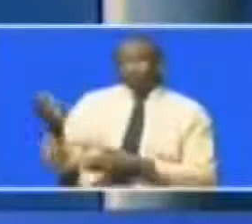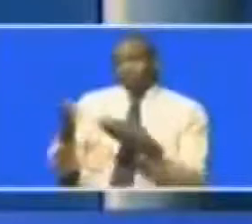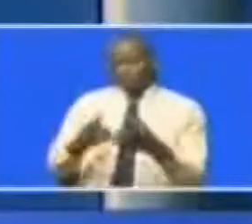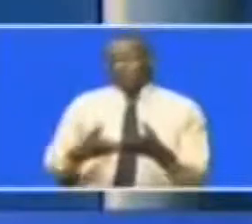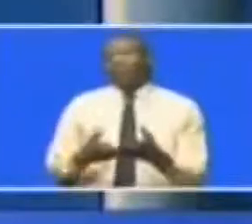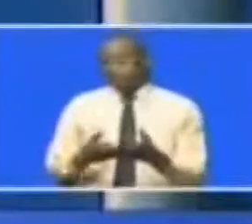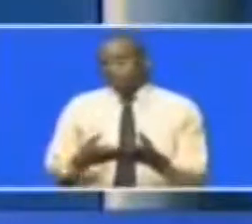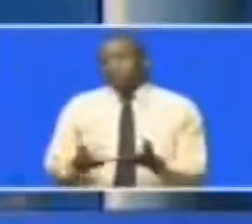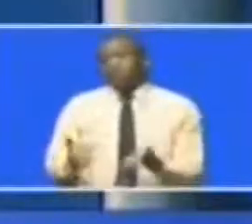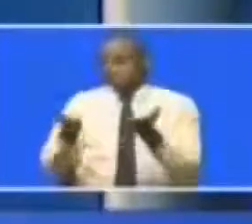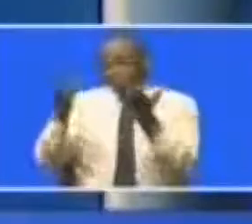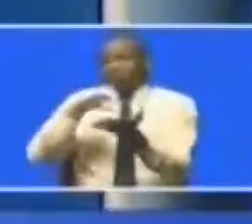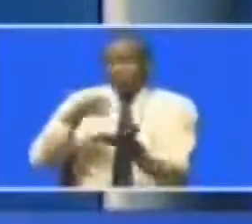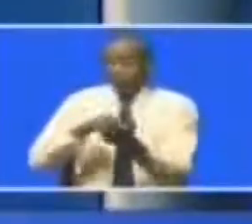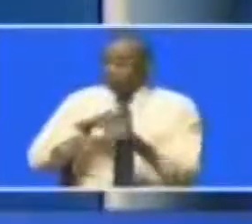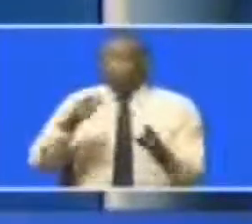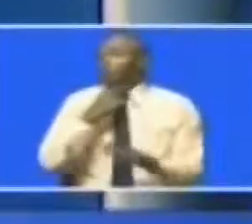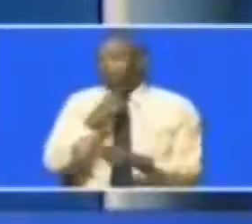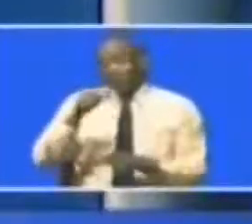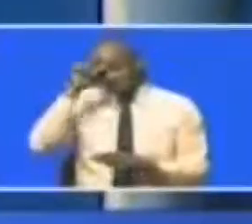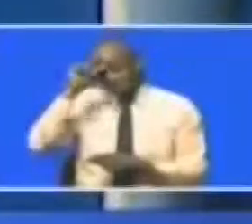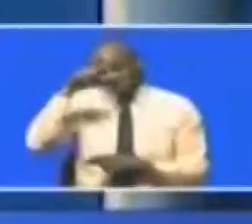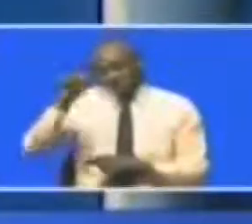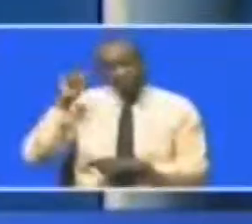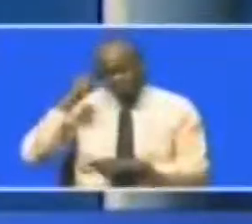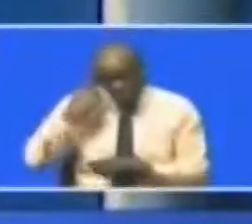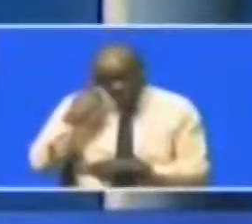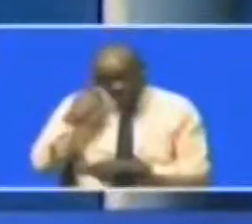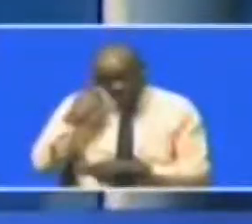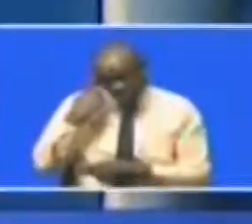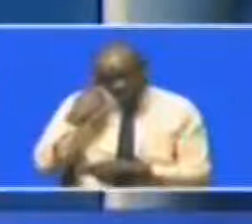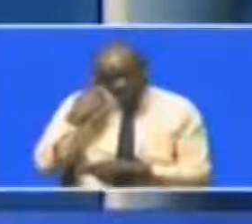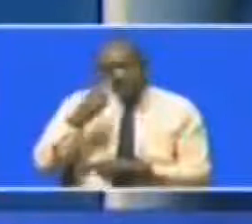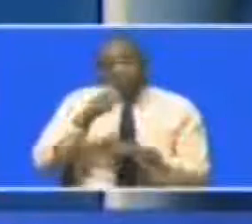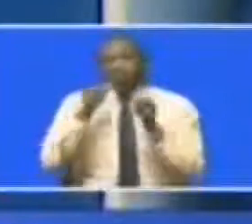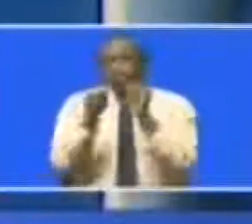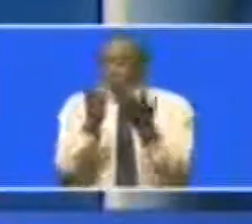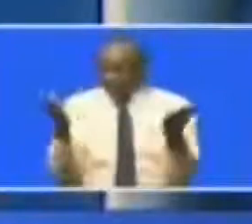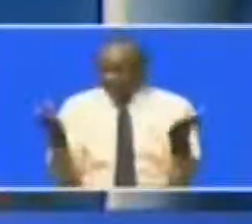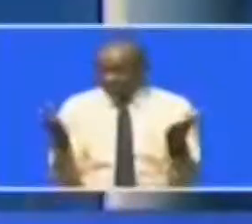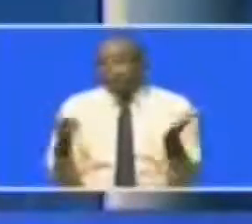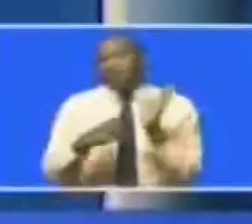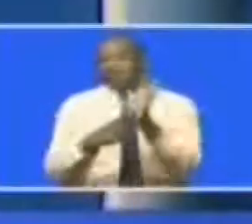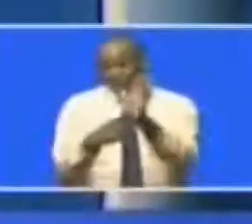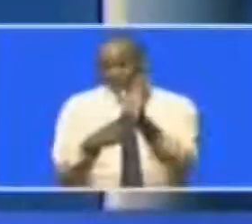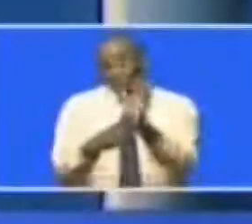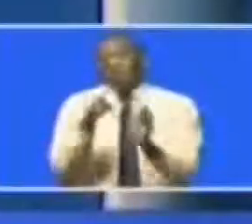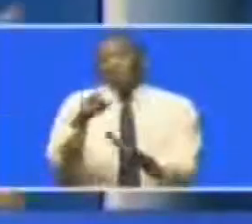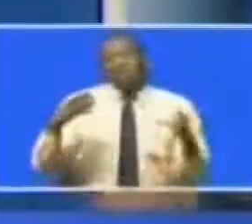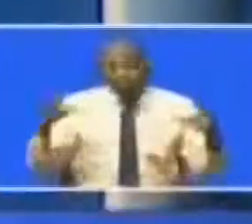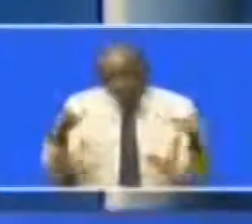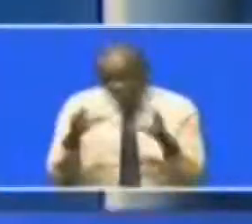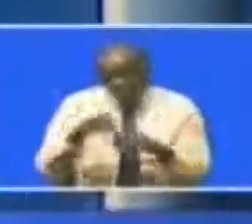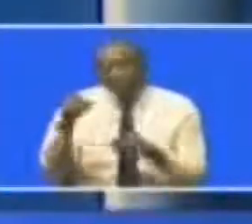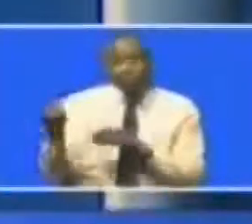pia ningependa serikali kama inaweza consider mambo mapya, kama ukizingatia kwamba jamii hii ni jamii